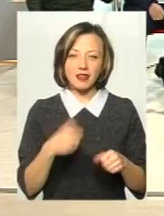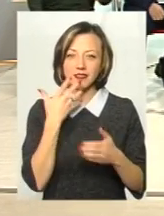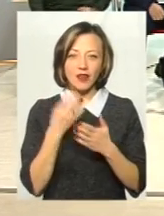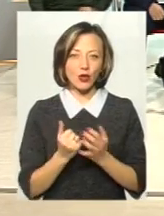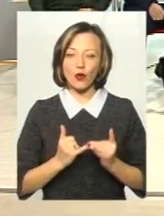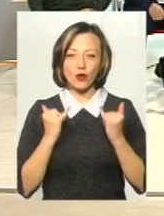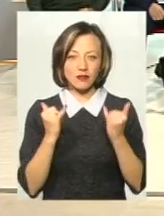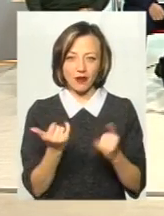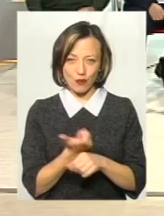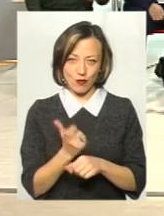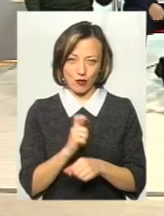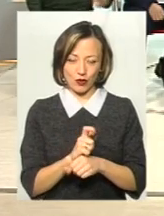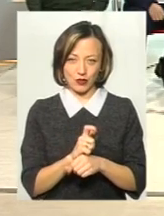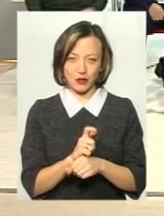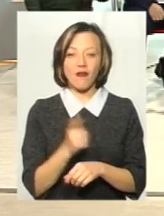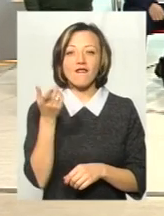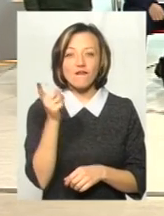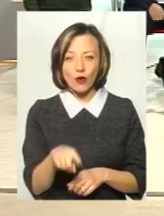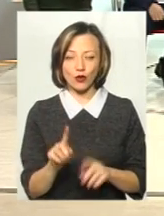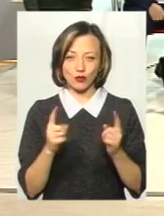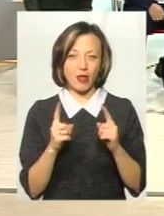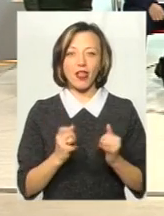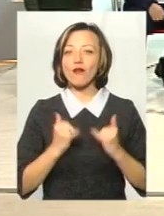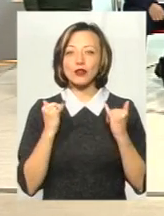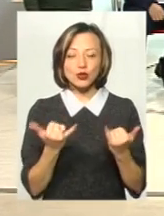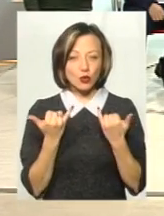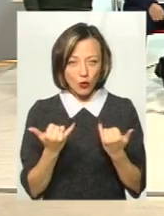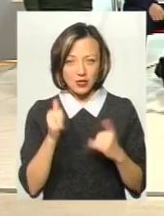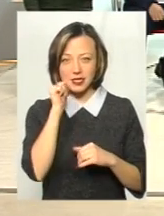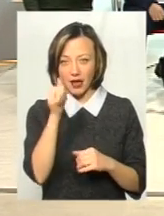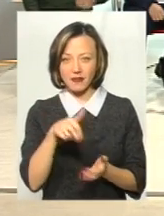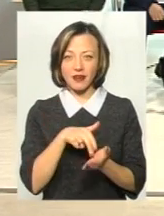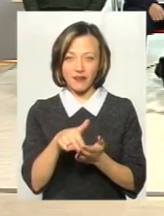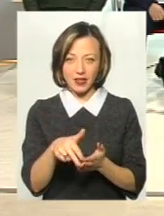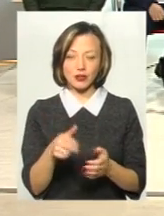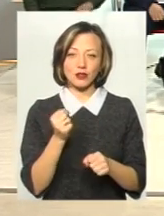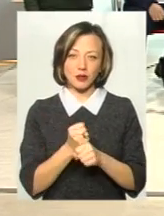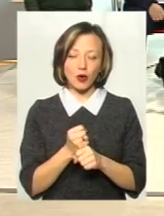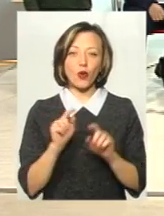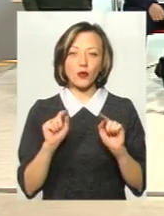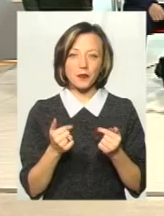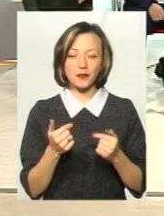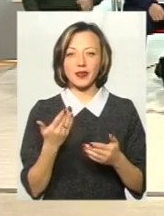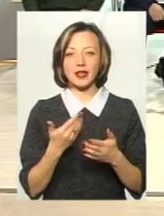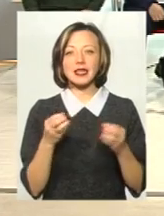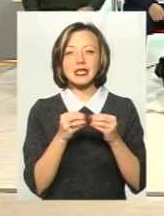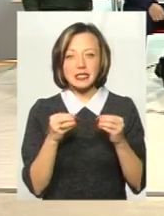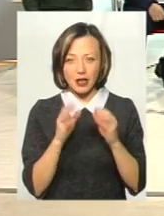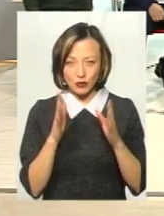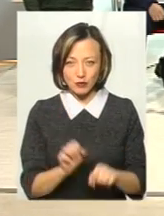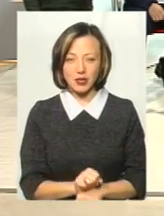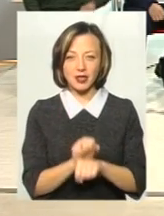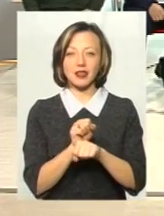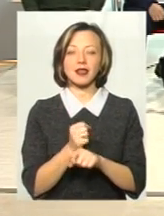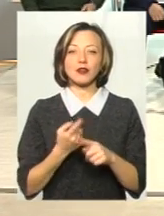не уважають більше. Дякую. От чого. Дякую вам. Не уважають сьогодні, завтра вийдуть і зроблять четверту. І десяту зроблять, коли